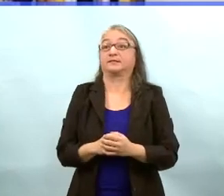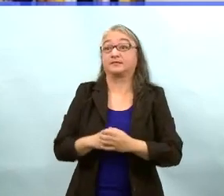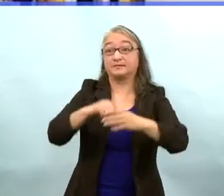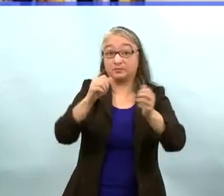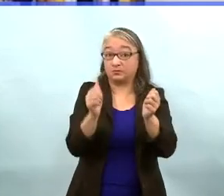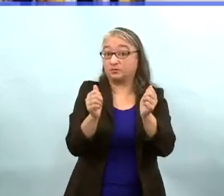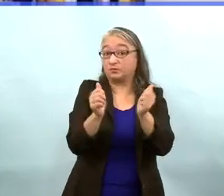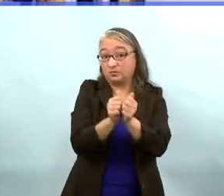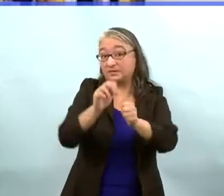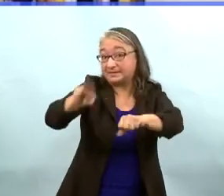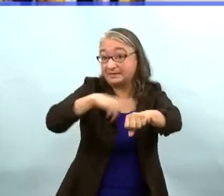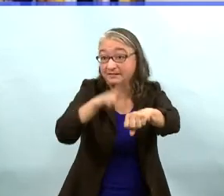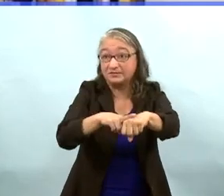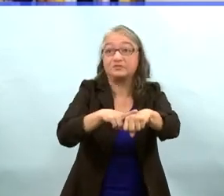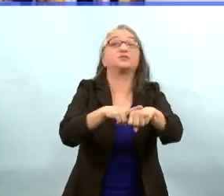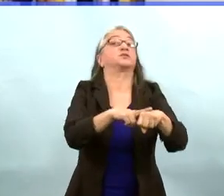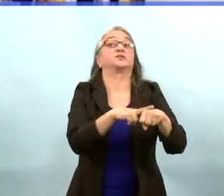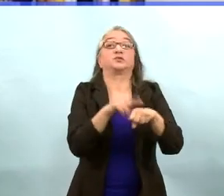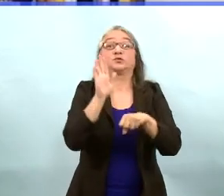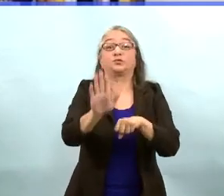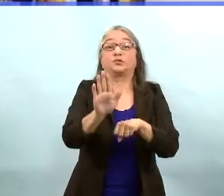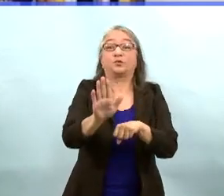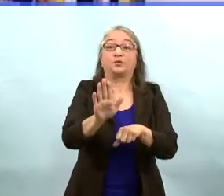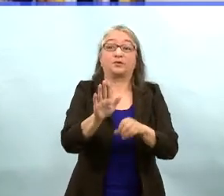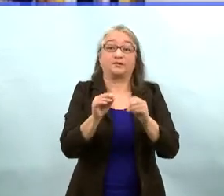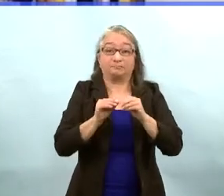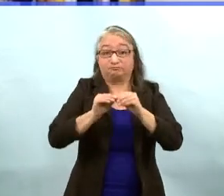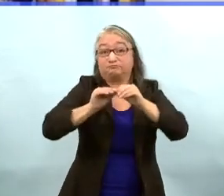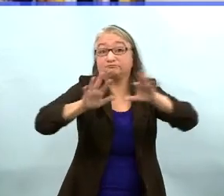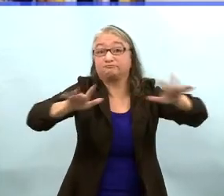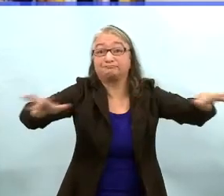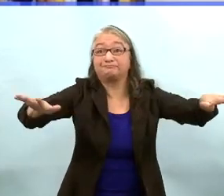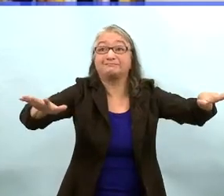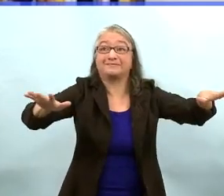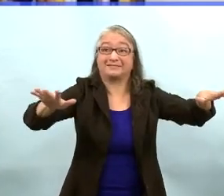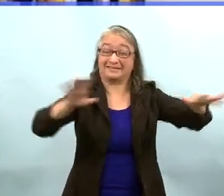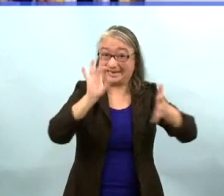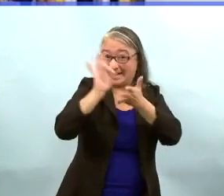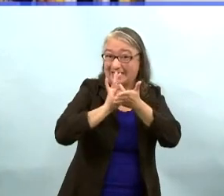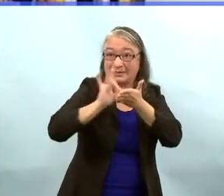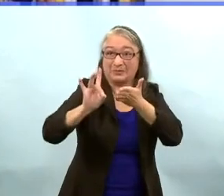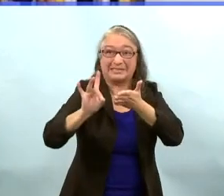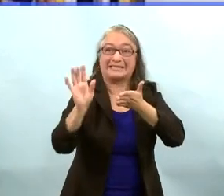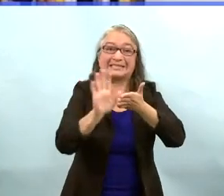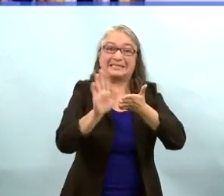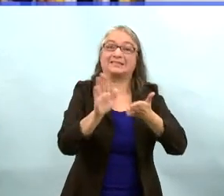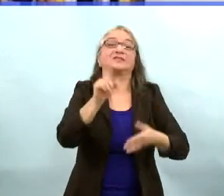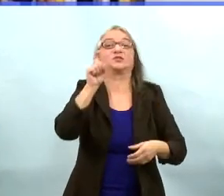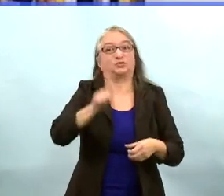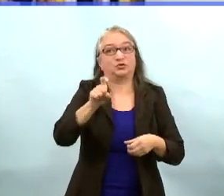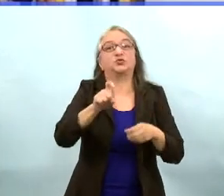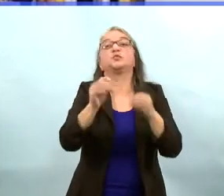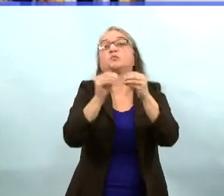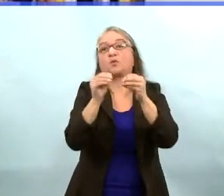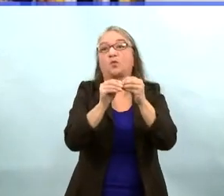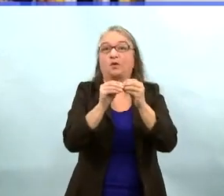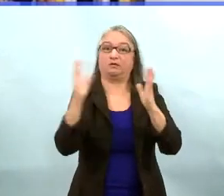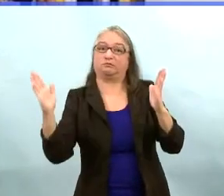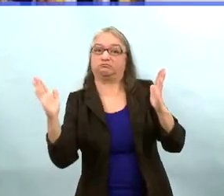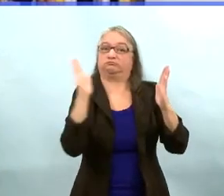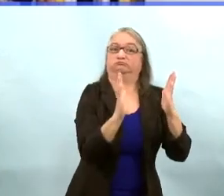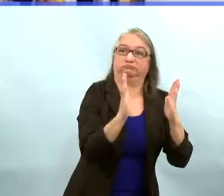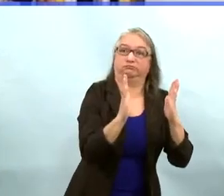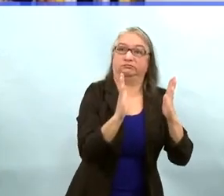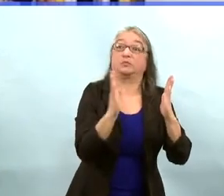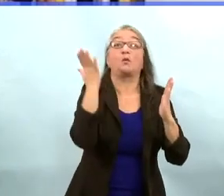de lutte contre la pandémie pour les autochtones a indiqué que pour les enfants autochtones, il faut qu'il y ait un intervalle plus court. Et ça, c'est parce qu'ils ont